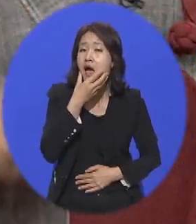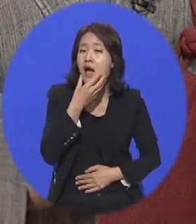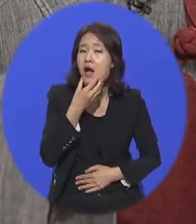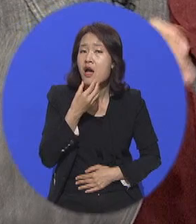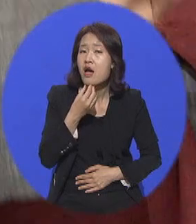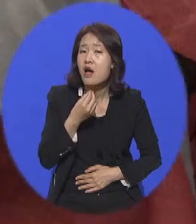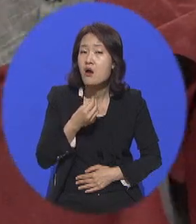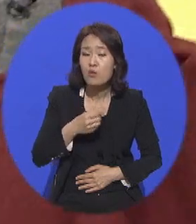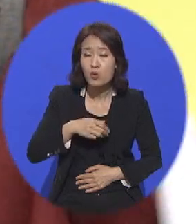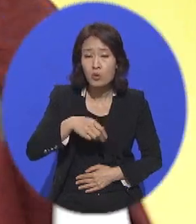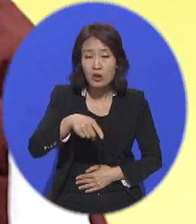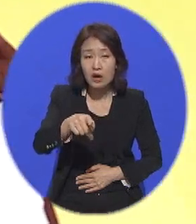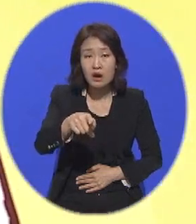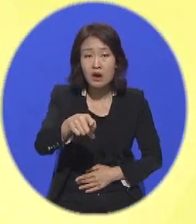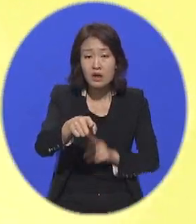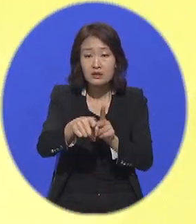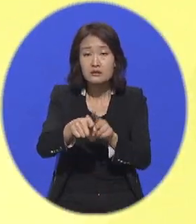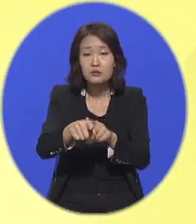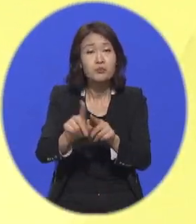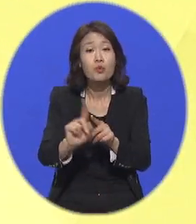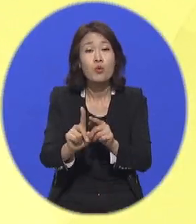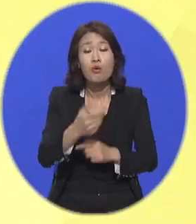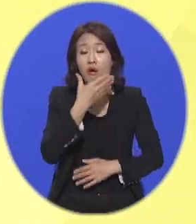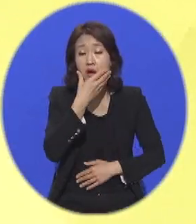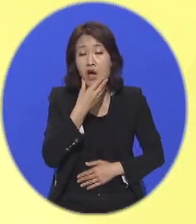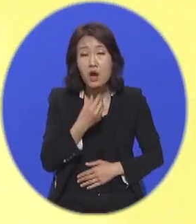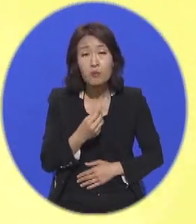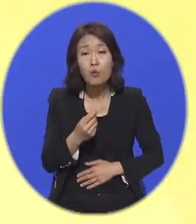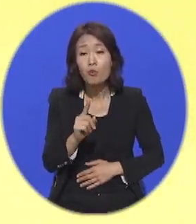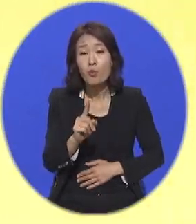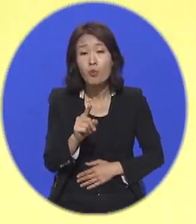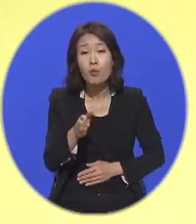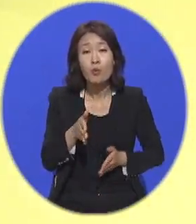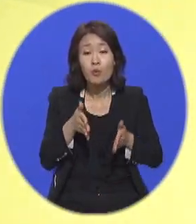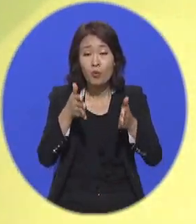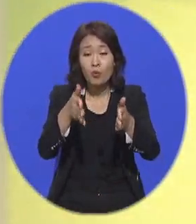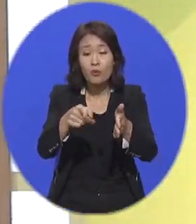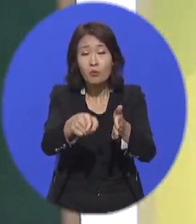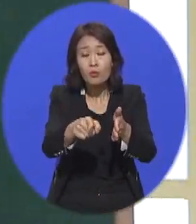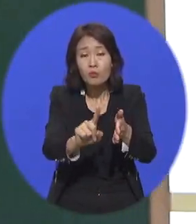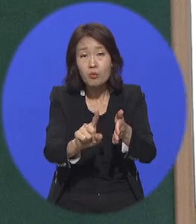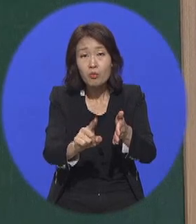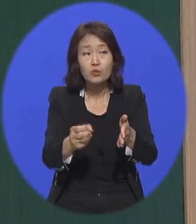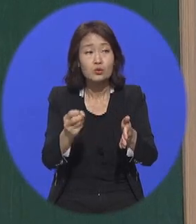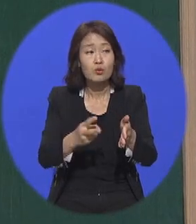행복으로 가는 그것은 무엇인가? 행복의 부분. 예. 그다음에 그